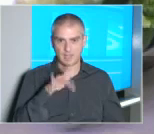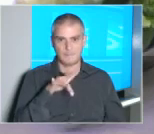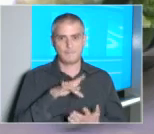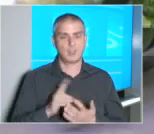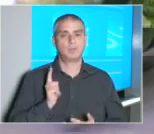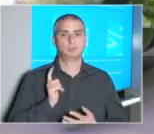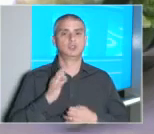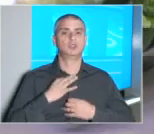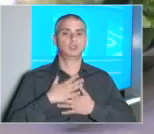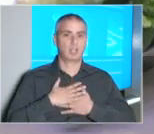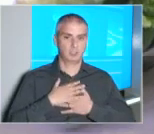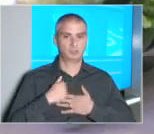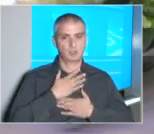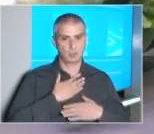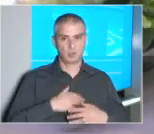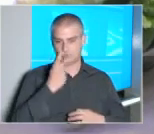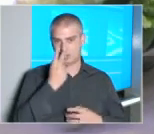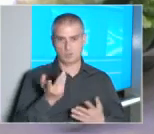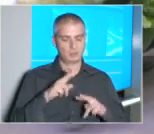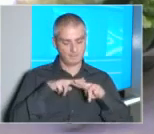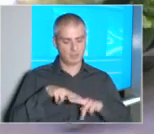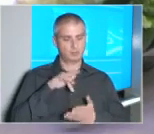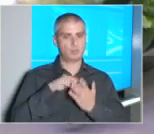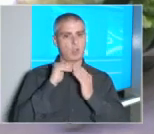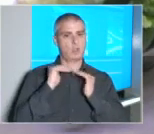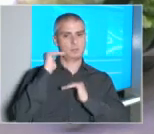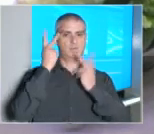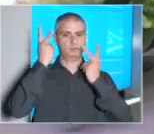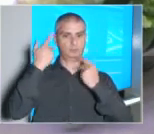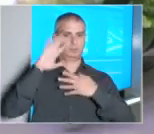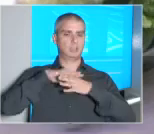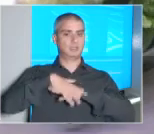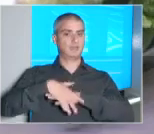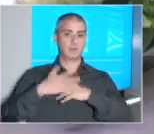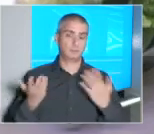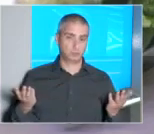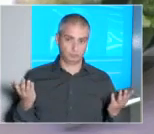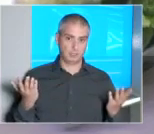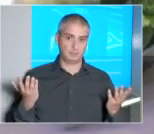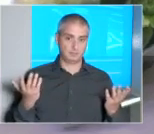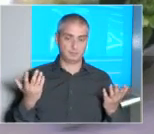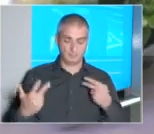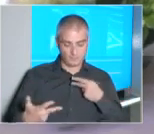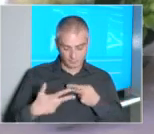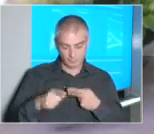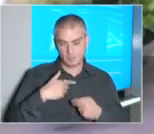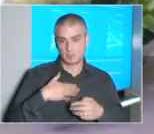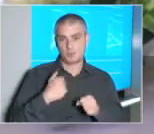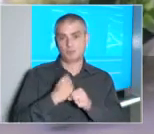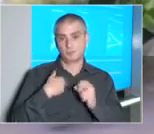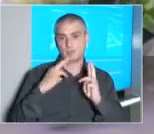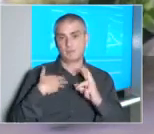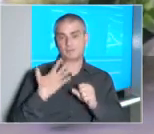המקום האישי שלי, שהייתי רוצה לראות אותו ולהישאר במקום גבוה, משמעותי ומשפיע. ולקראת זה אנחנו הולכים